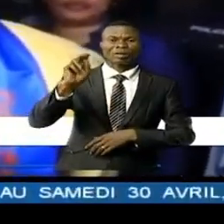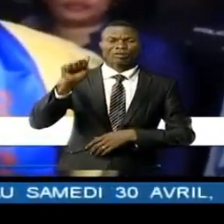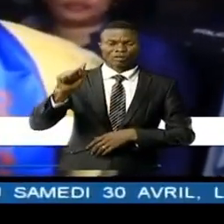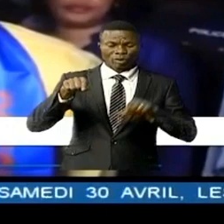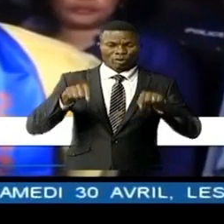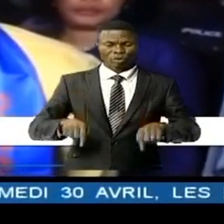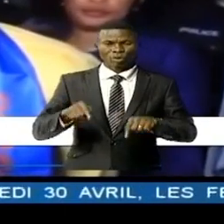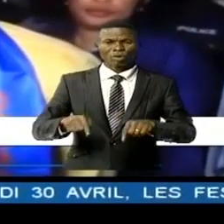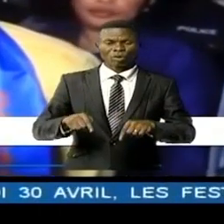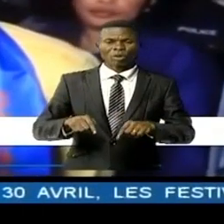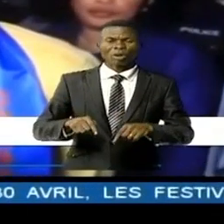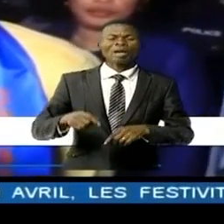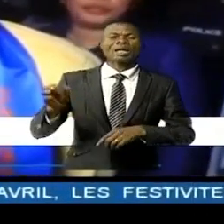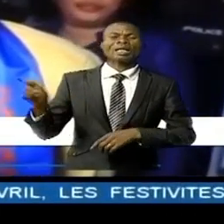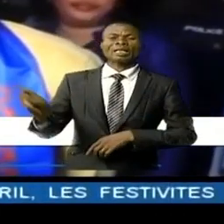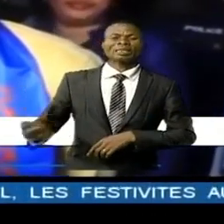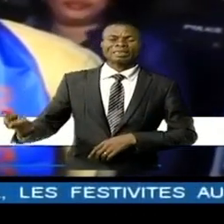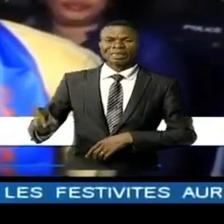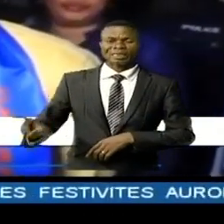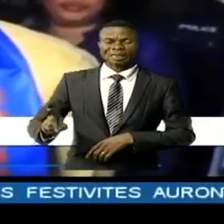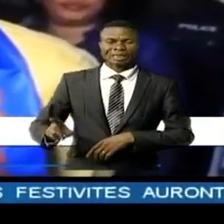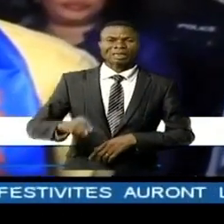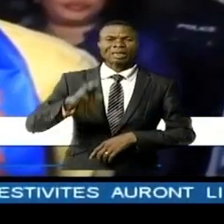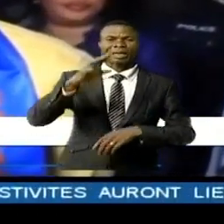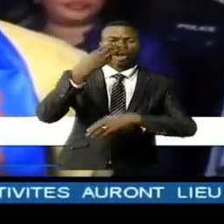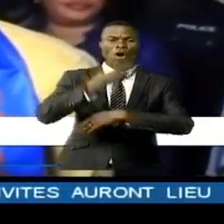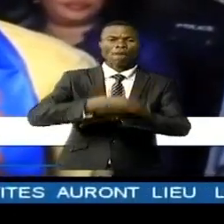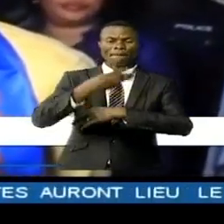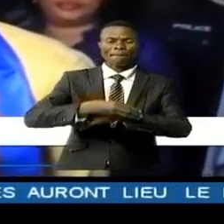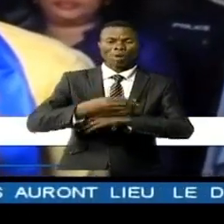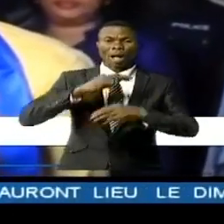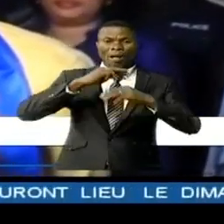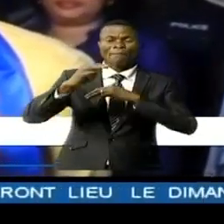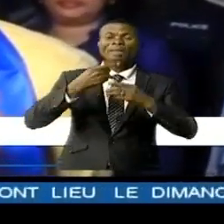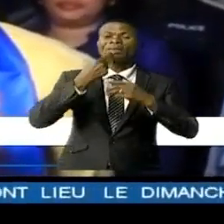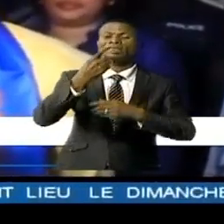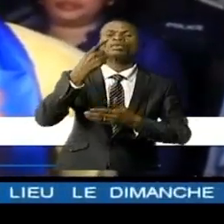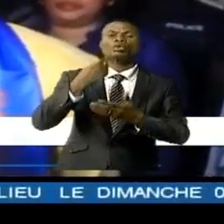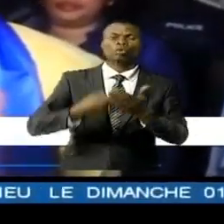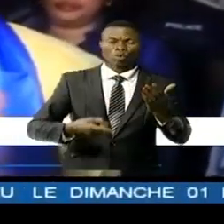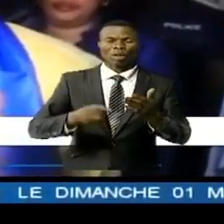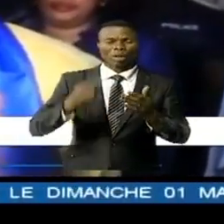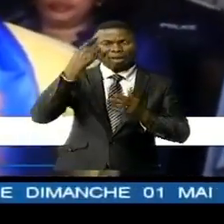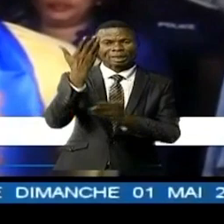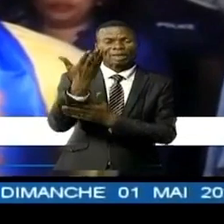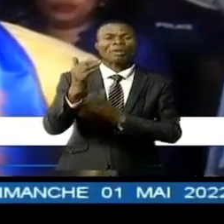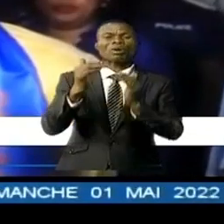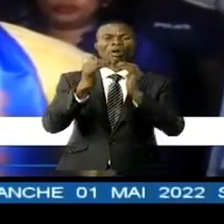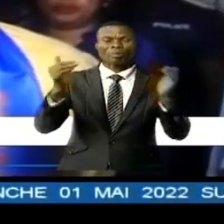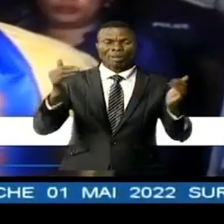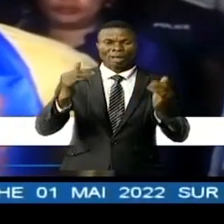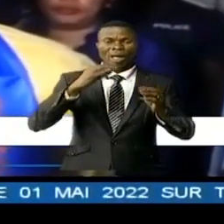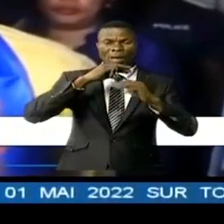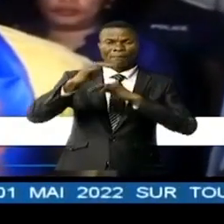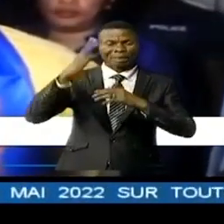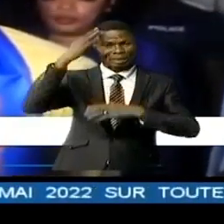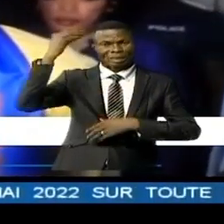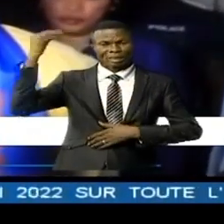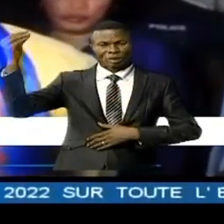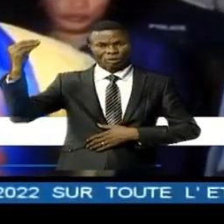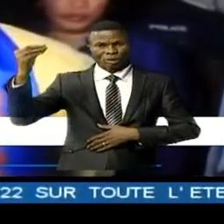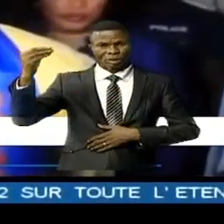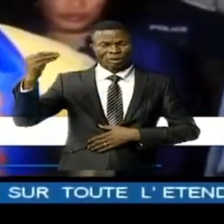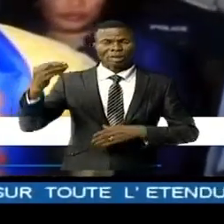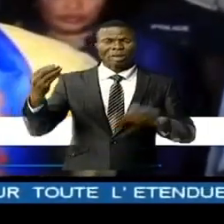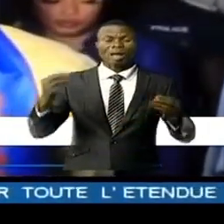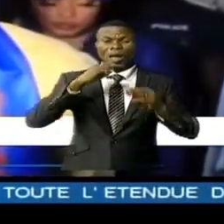celui de mots à bas le mais c'est ce que nous avions transmis c'est le message de paix le message d'espoir mais